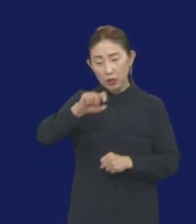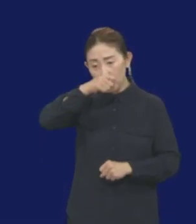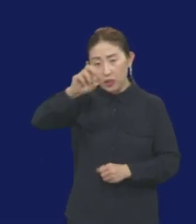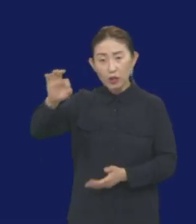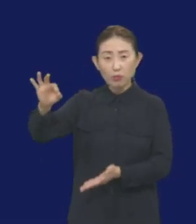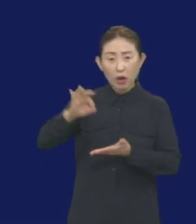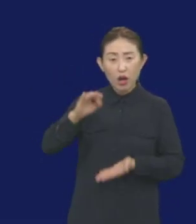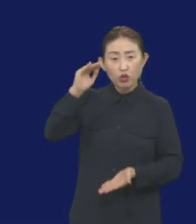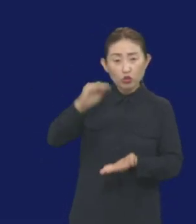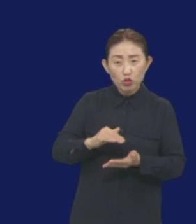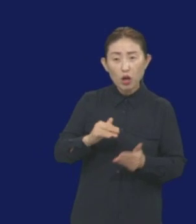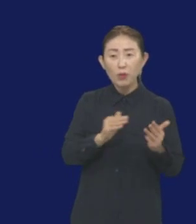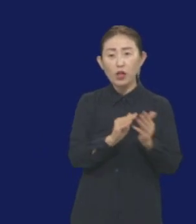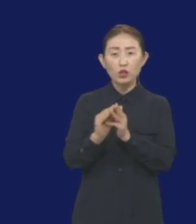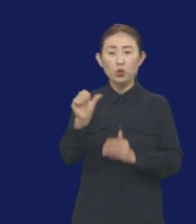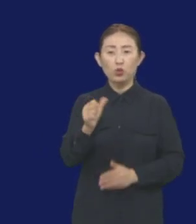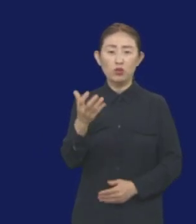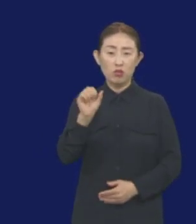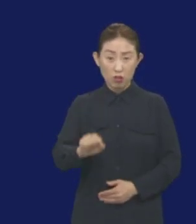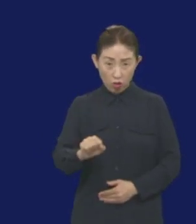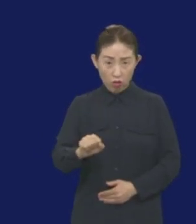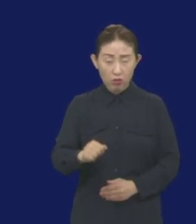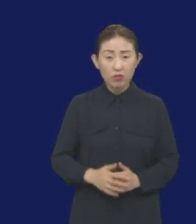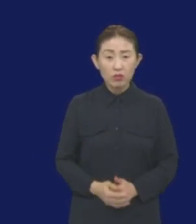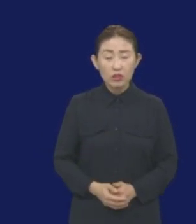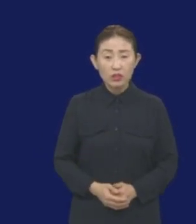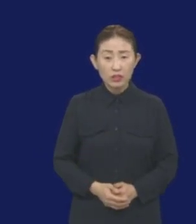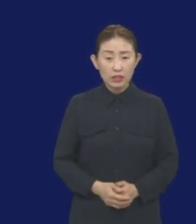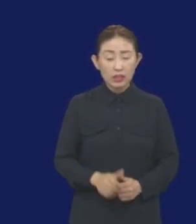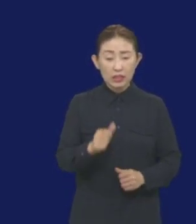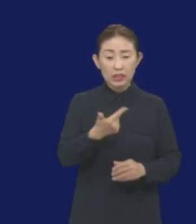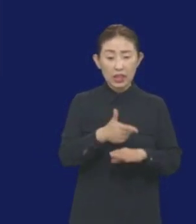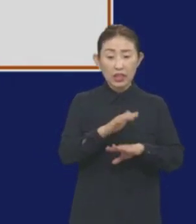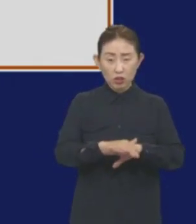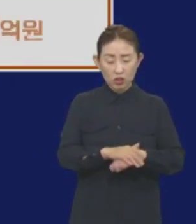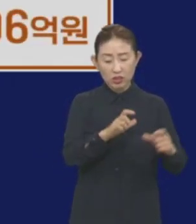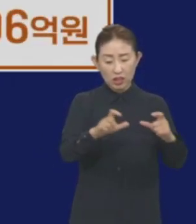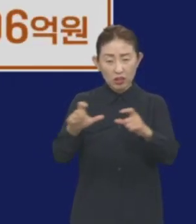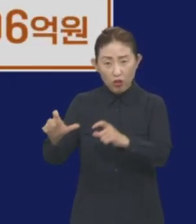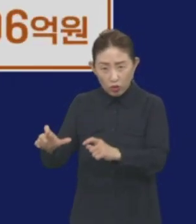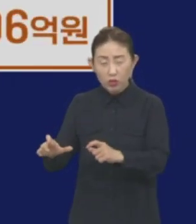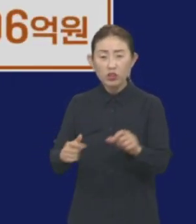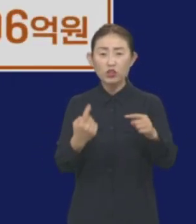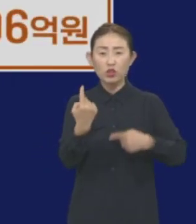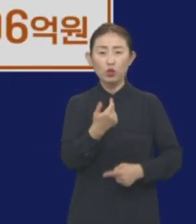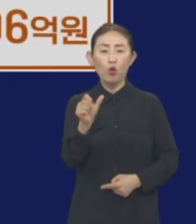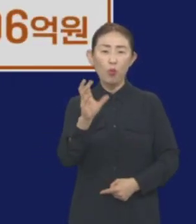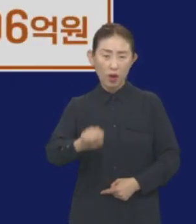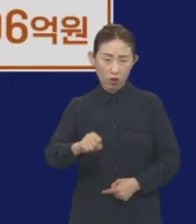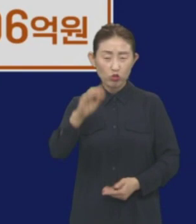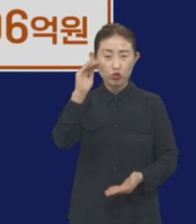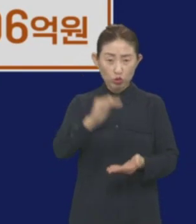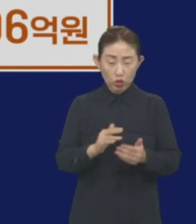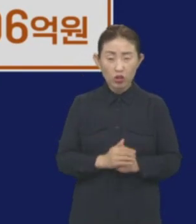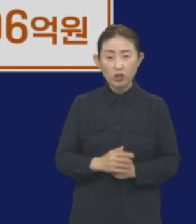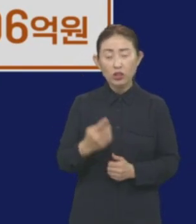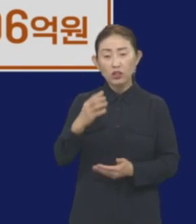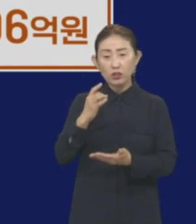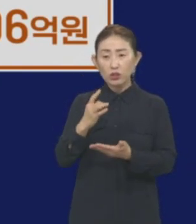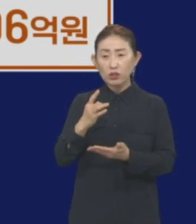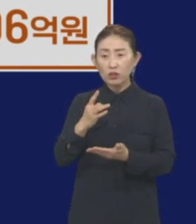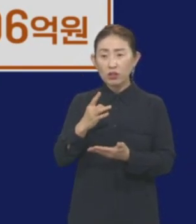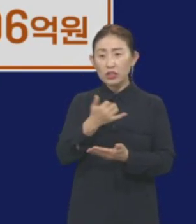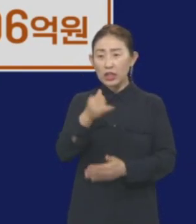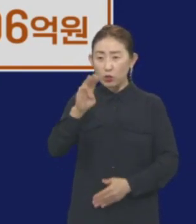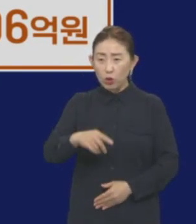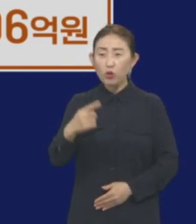8조 5천억 원가량으로 대전시를 비롯한 5개 자치구는 최대 1,500억 원가량, 세종은 150억 원,